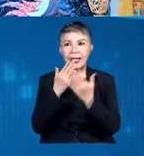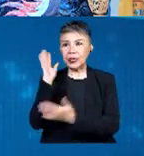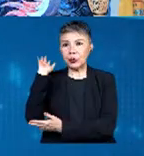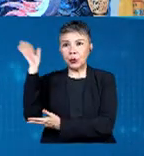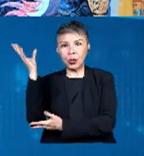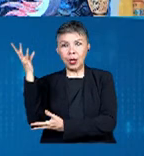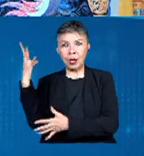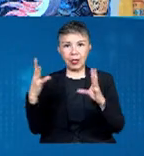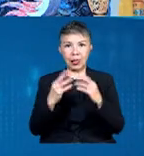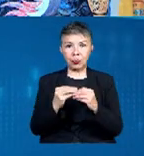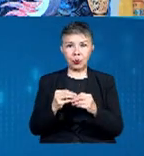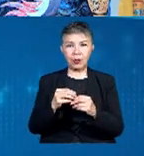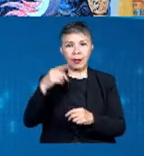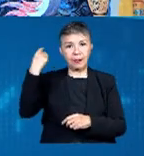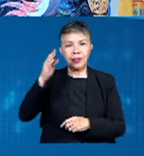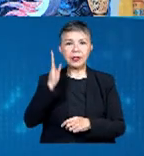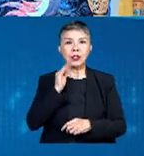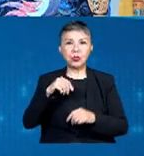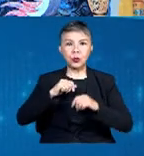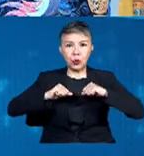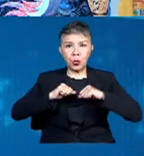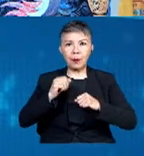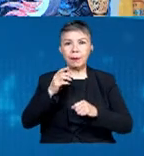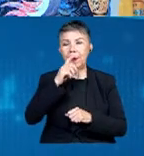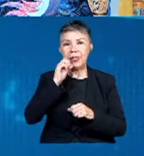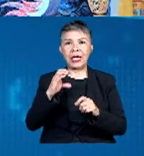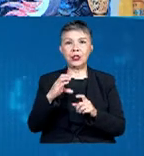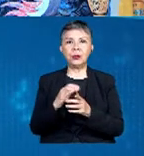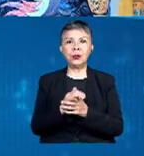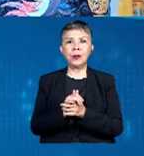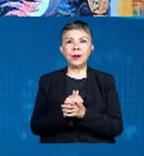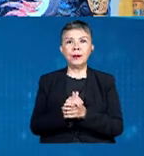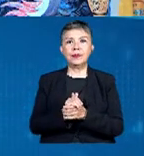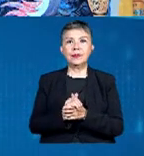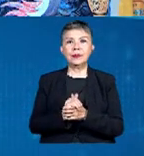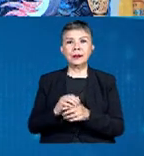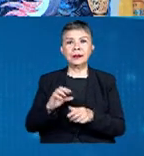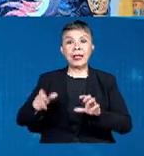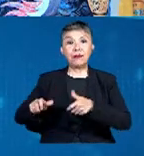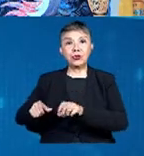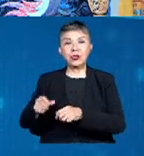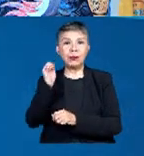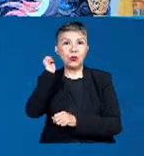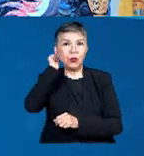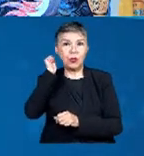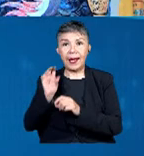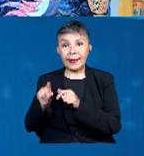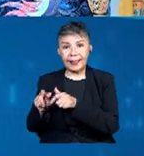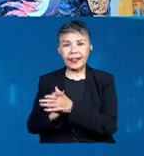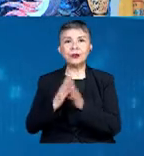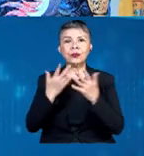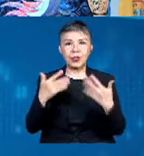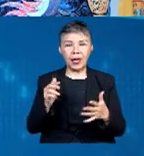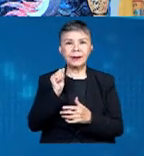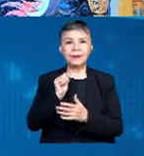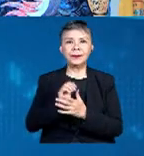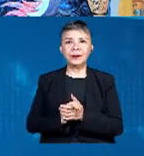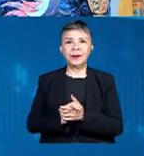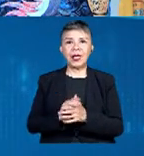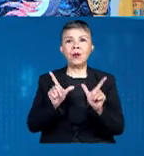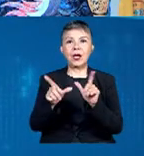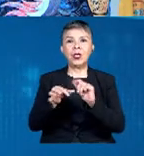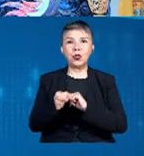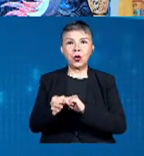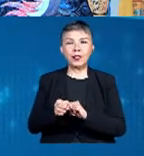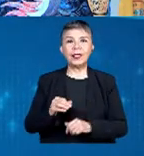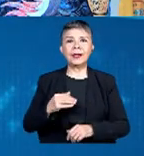yang sudah bergabung, Pak Menteri Pemuda dan juga Olahraga, Bapak Zainuddin Amali, kemudian juga staf khusus Presiden RI, Mbak Angki Yudhistia, Wali